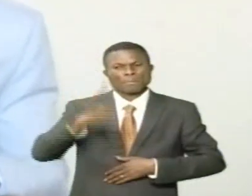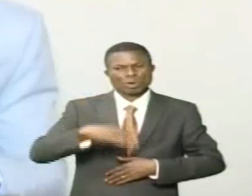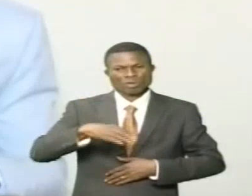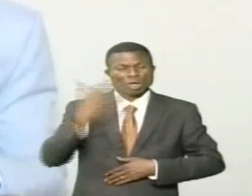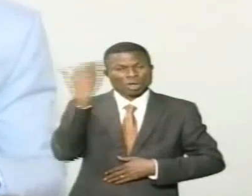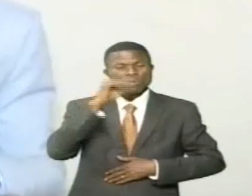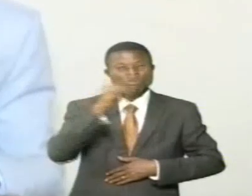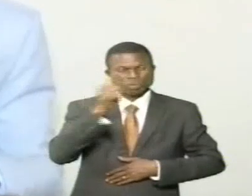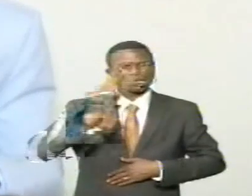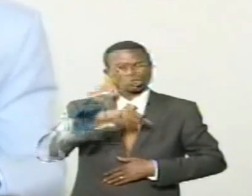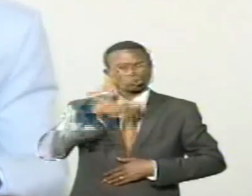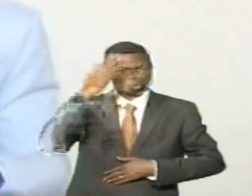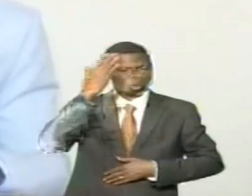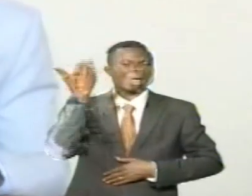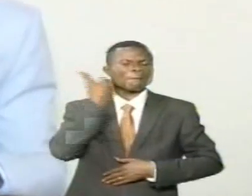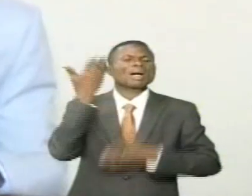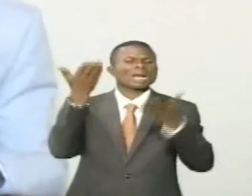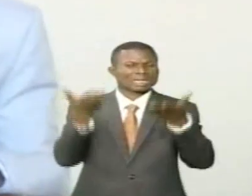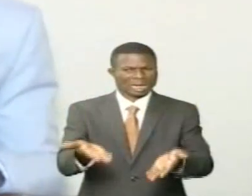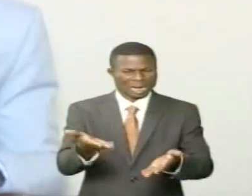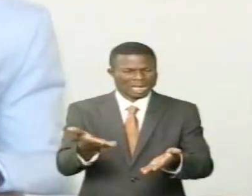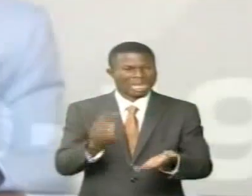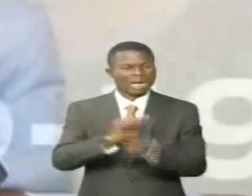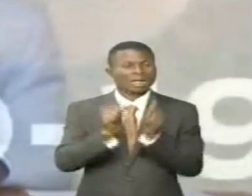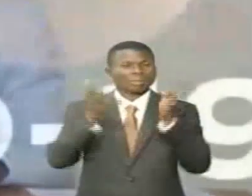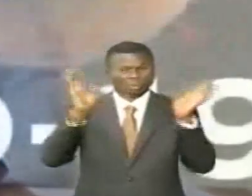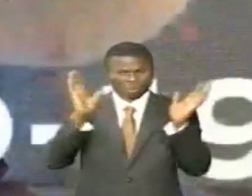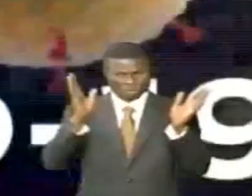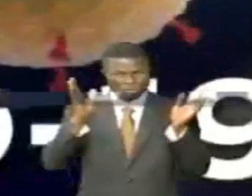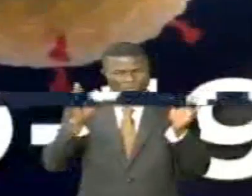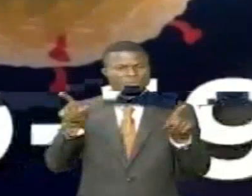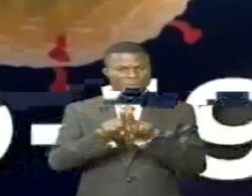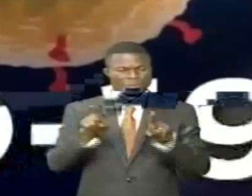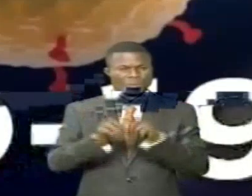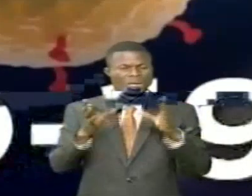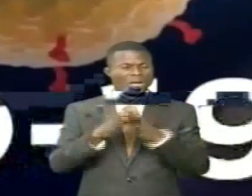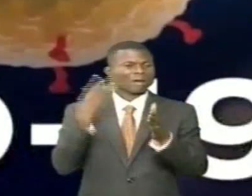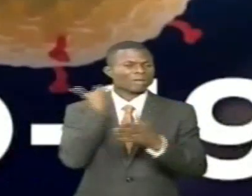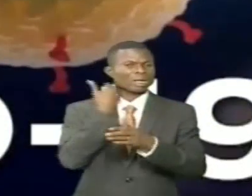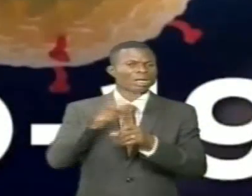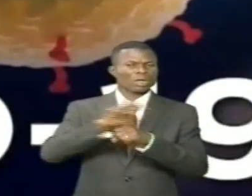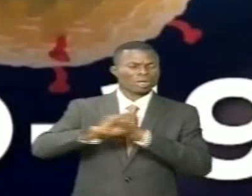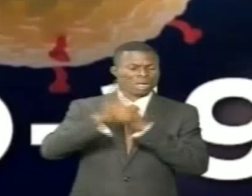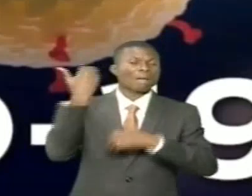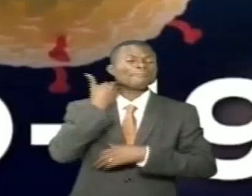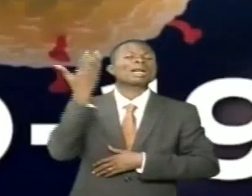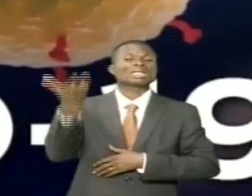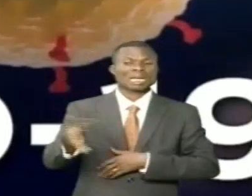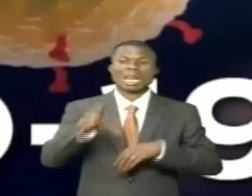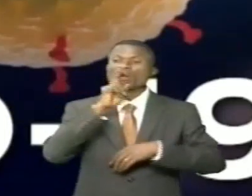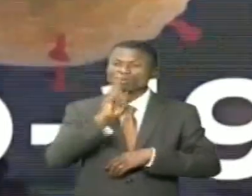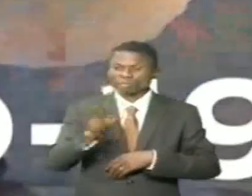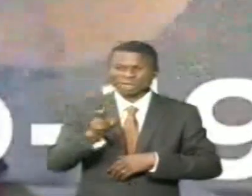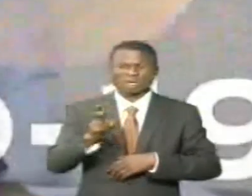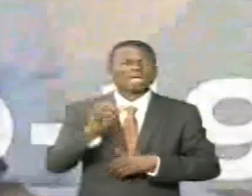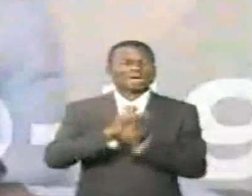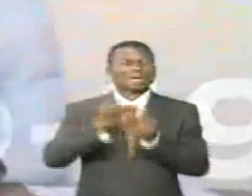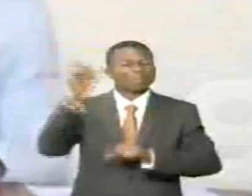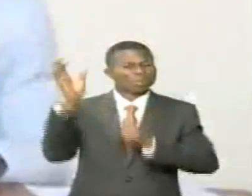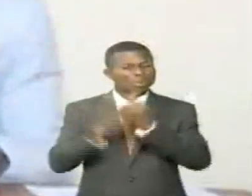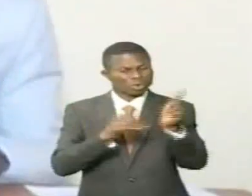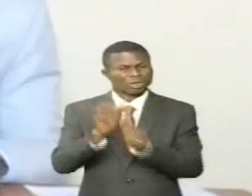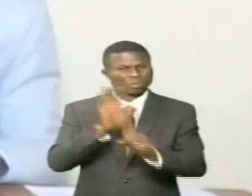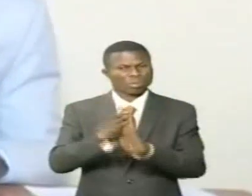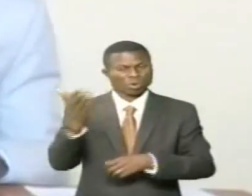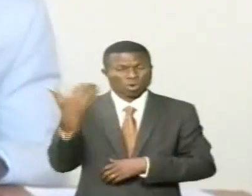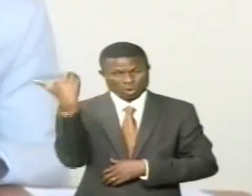dont nous reconnaissons la présence à travers leurs effets néfastes. Cela est pareil avec la COVID-19. La maladie est là, ses effets négatifs sont visibles. Ne soyons